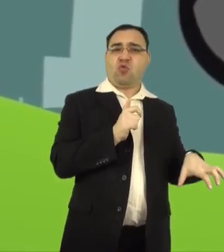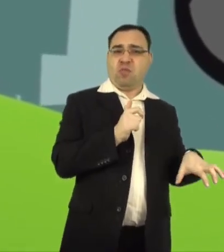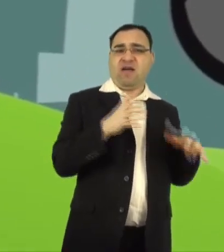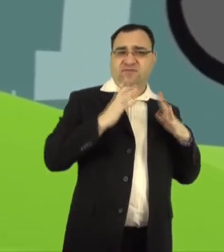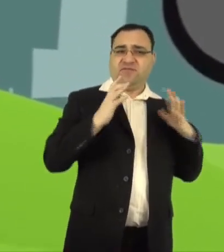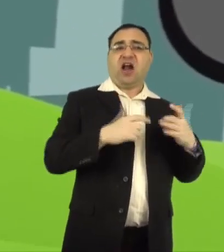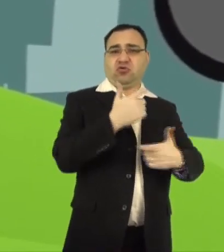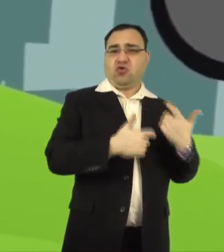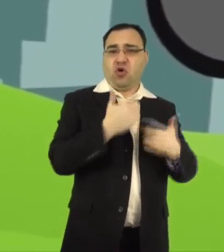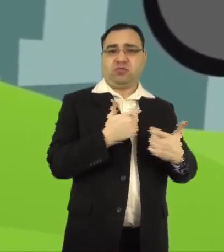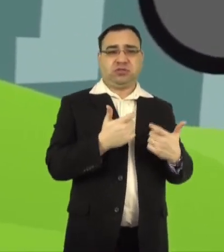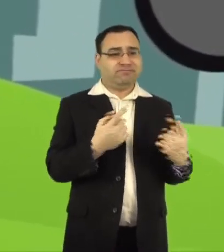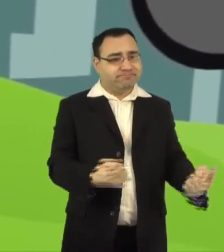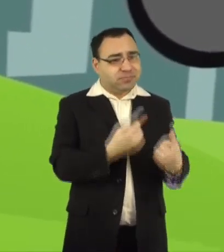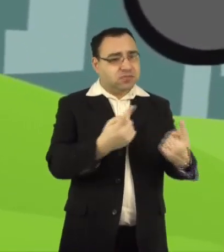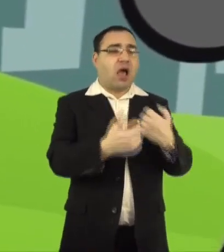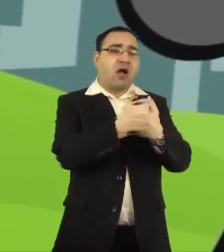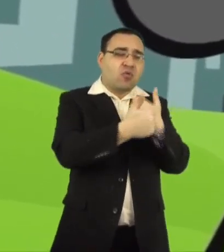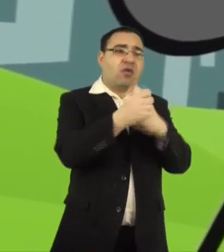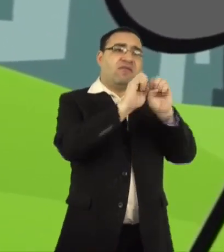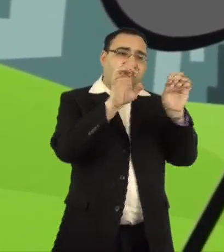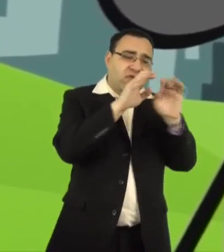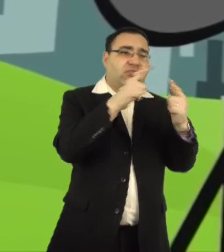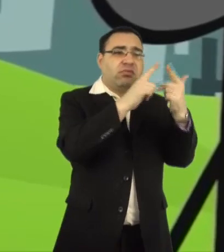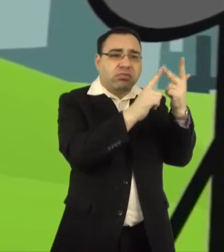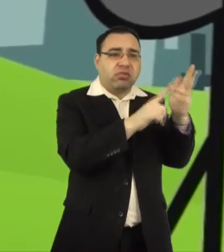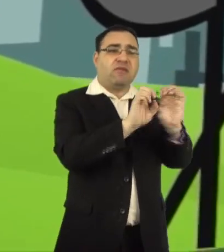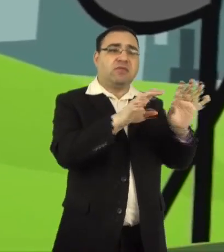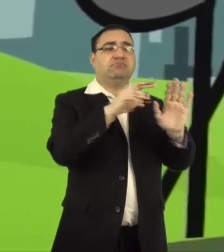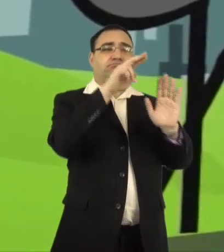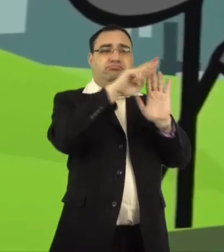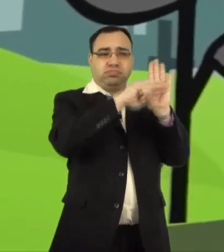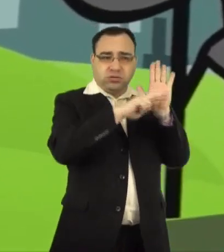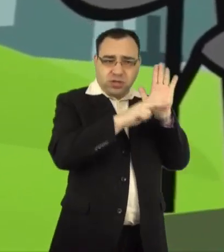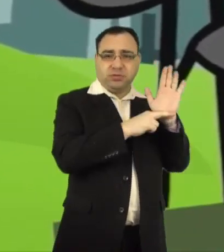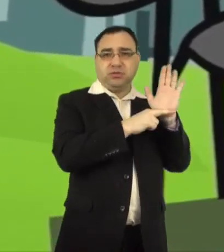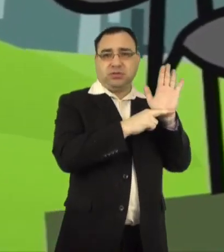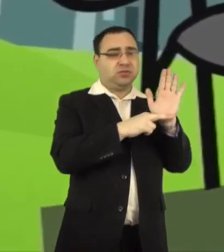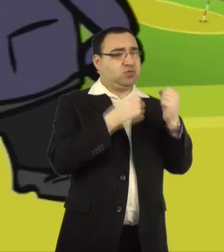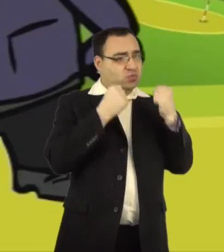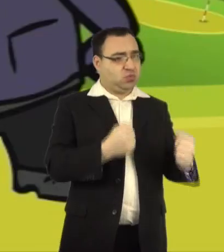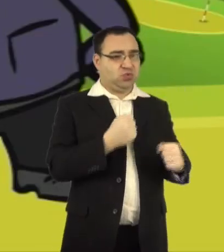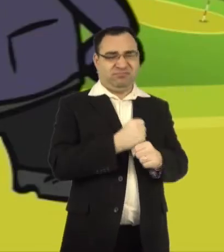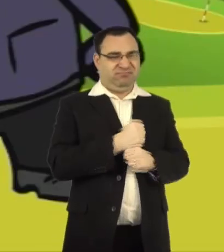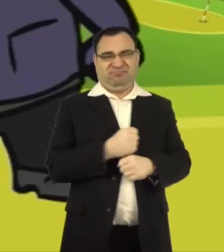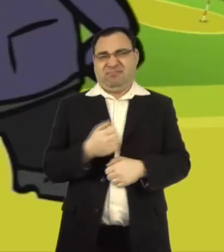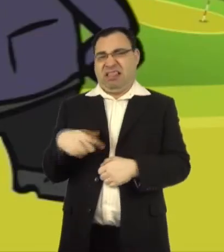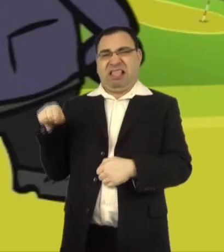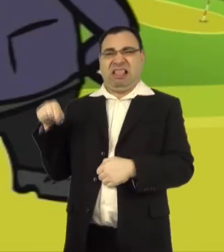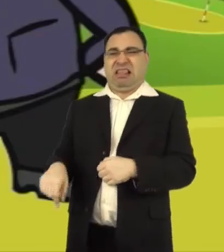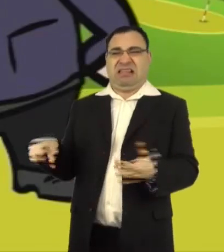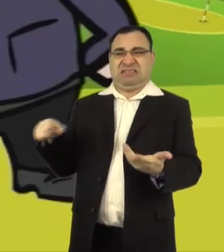pewnych kręgów biznesu. Nakłanianie przy pomocy argumentów i zgodnie z obowiązującym prawem. Trudna praca. I